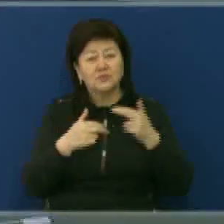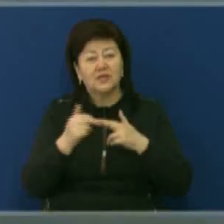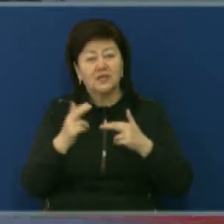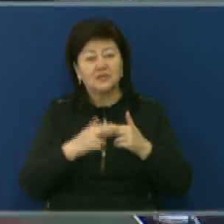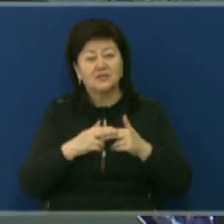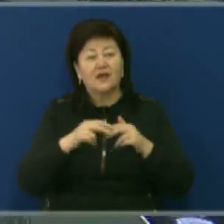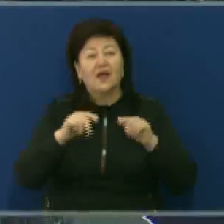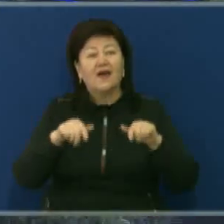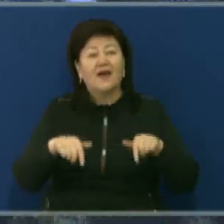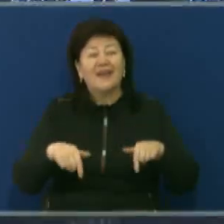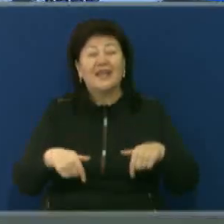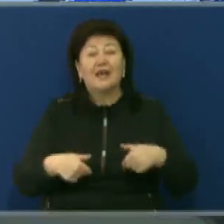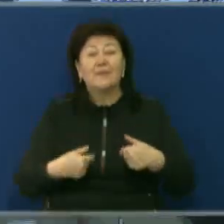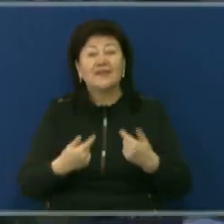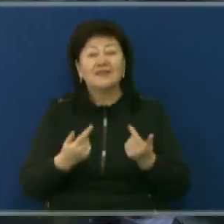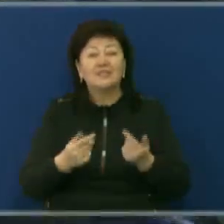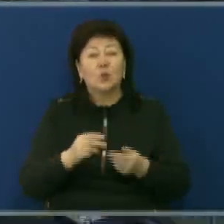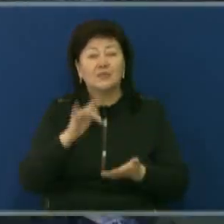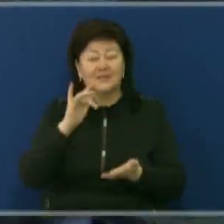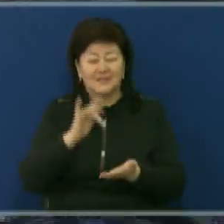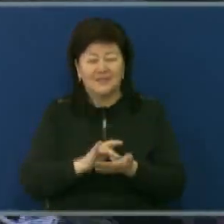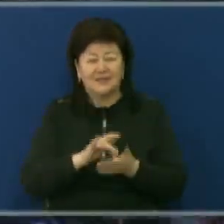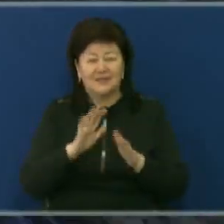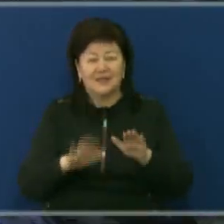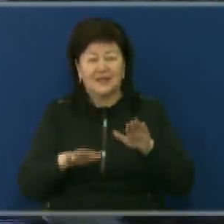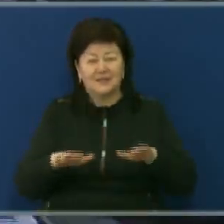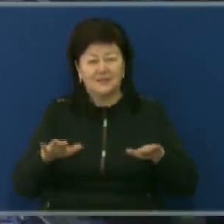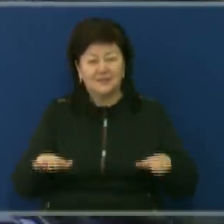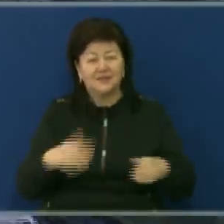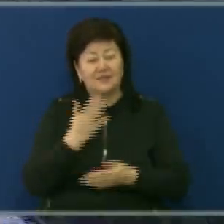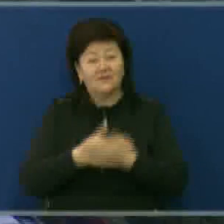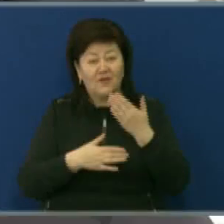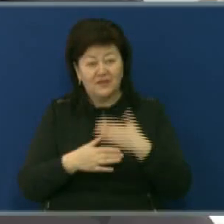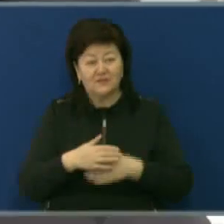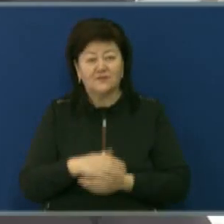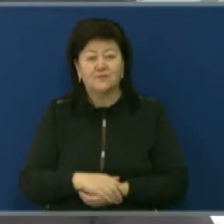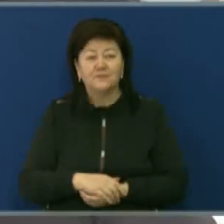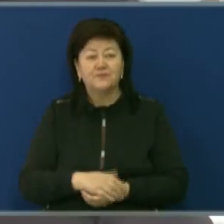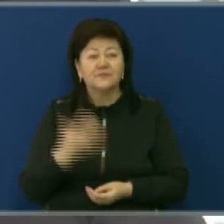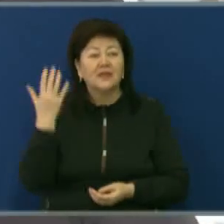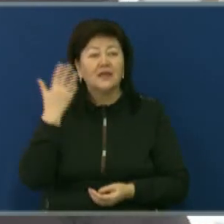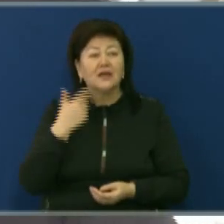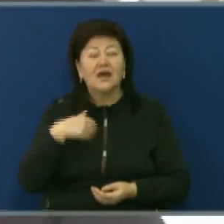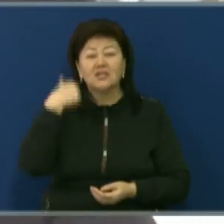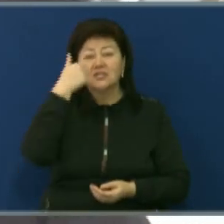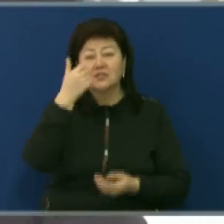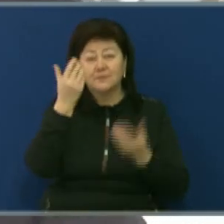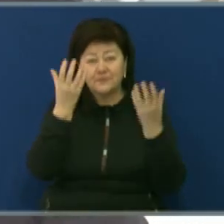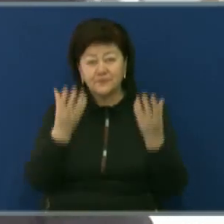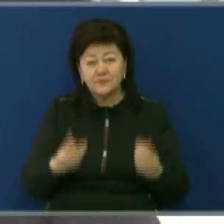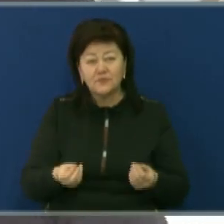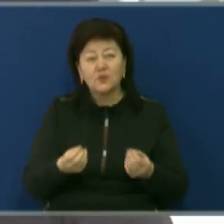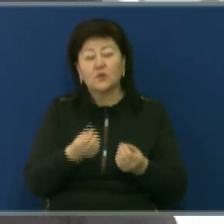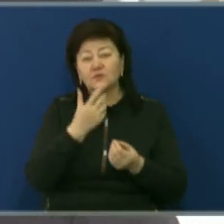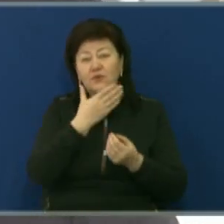қарастырылған. Қарағайлының көз алдымызда көркейіп жатқанына өте қуаныштымыз, дейді тұрғындар. Күннен күнге өркейіп, күннен күнге көркейіп